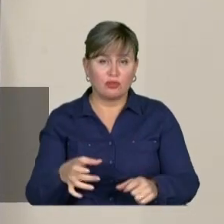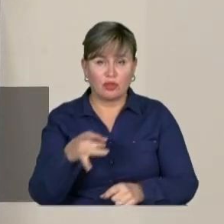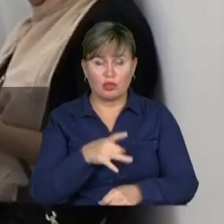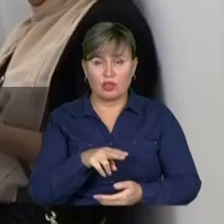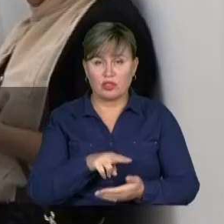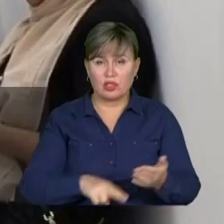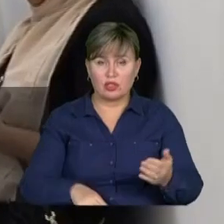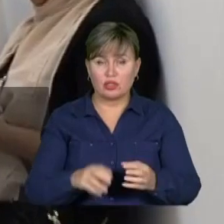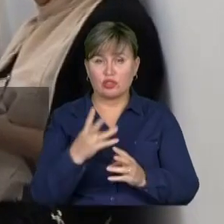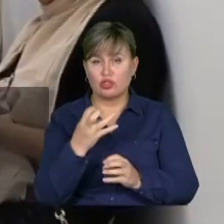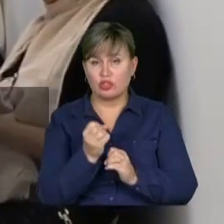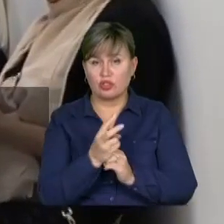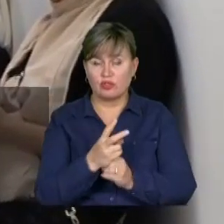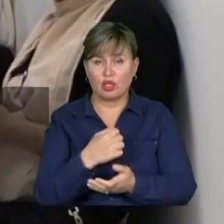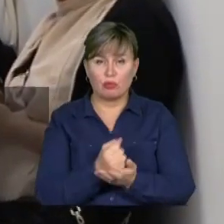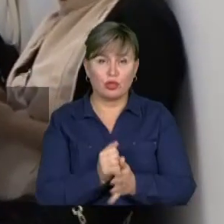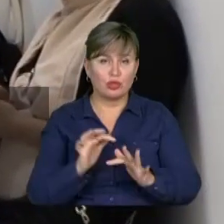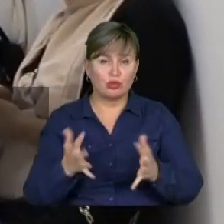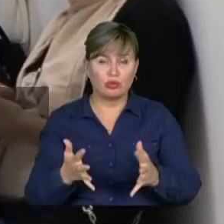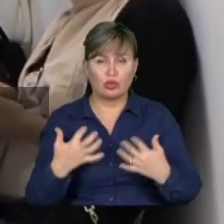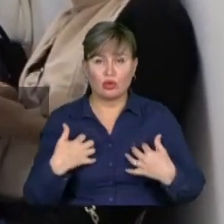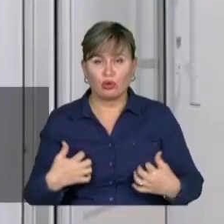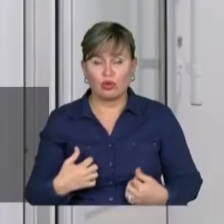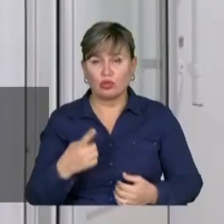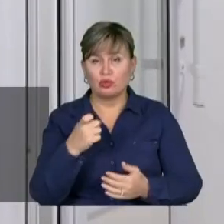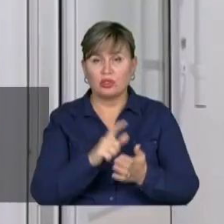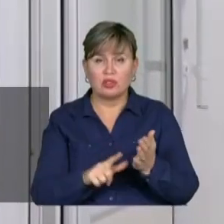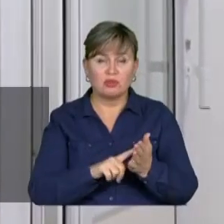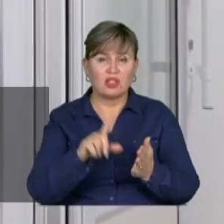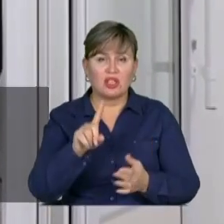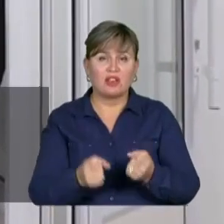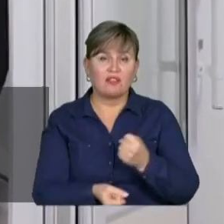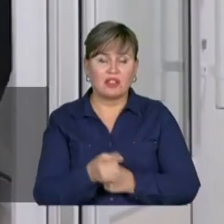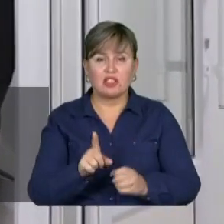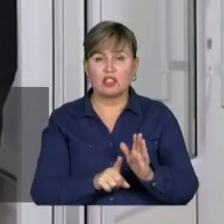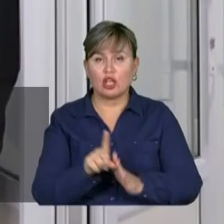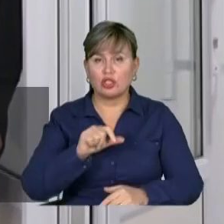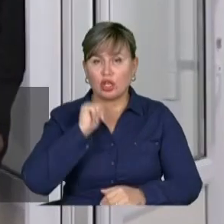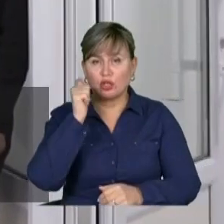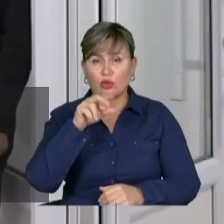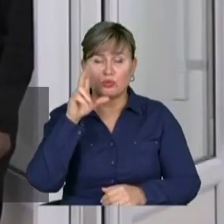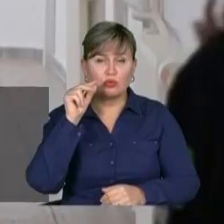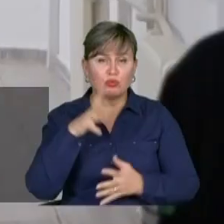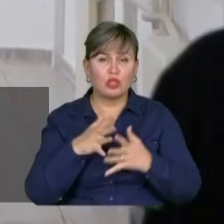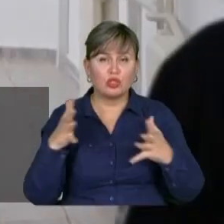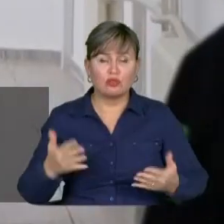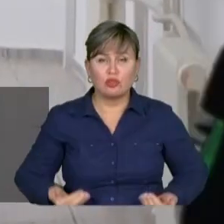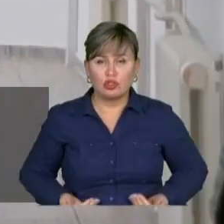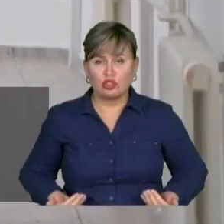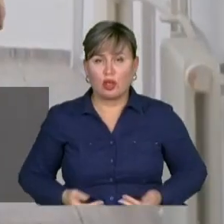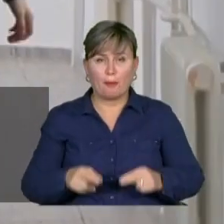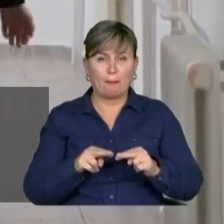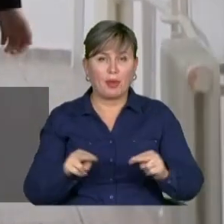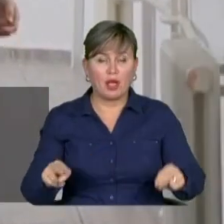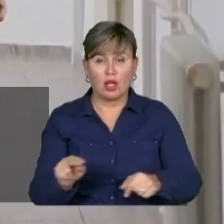зарегистрировано 412 подтвержденных случаев кори. Из них 171 выявили с начала года. Большинство пациентов – жители Петропавловска.